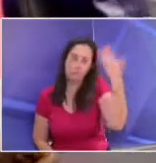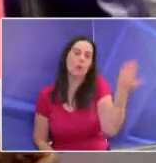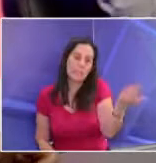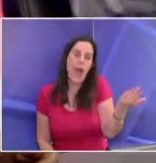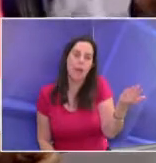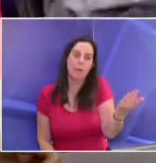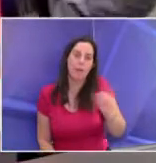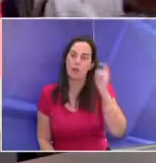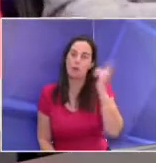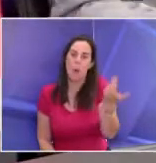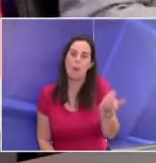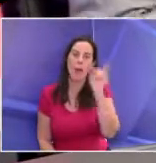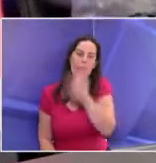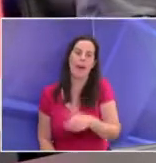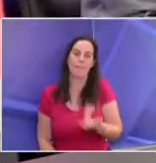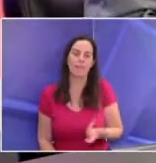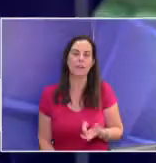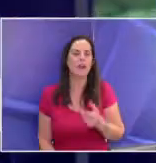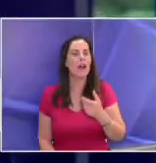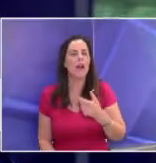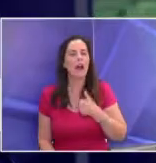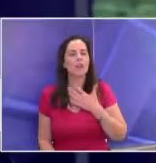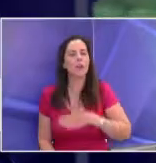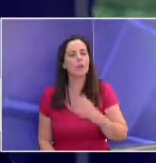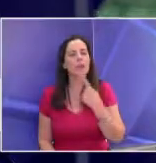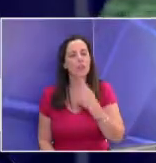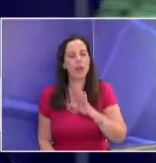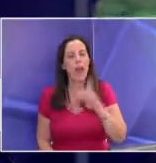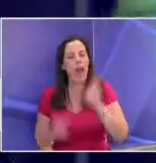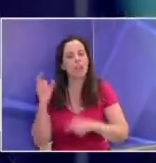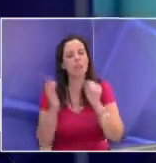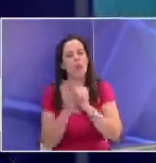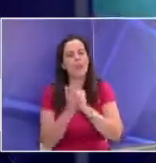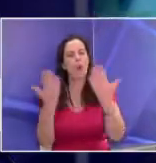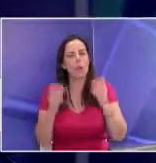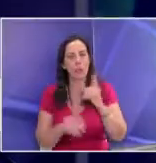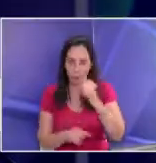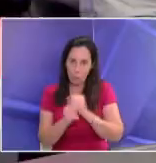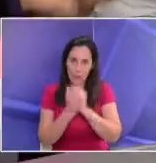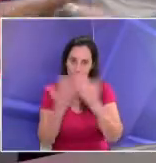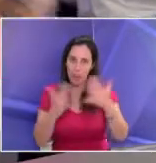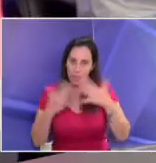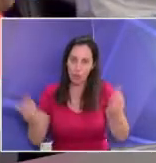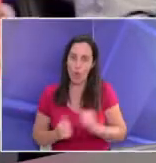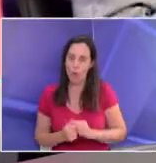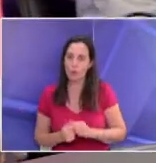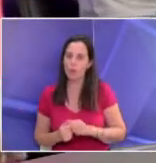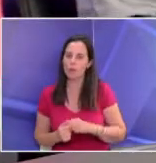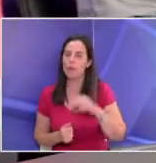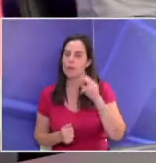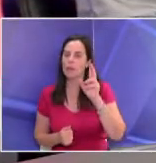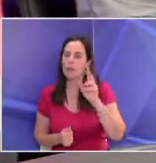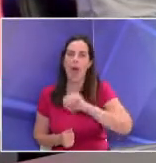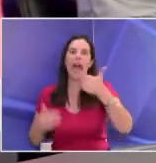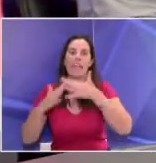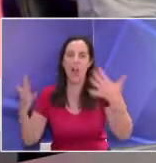מפורסמים, אנחנו לא שומעים עליהם, אבל זה גם חלק מהם. אבל אני רוצה לדבר בתוך המיליה העיתונאי, כי אתה יודע, אתה עובד בעיתון גדול מאוד, יש סביבך אנשים. הכי